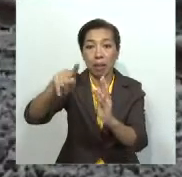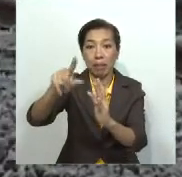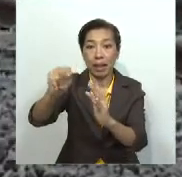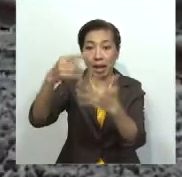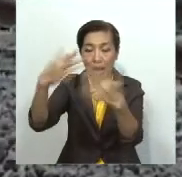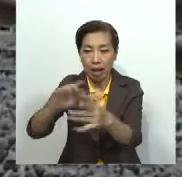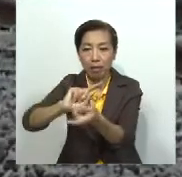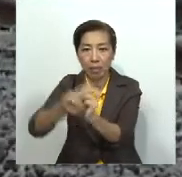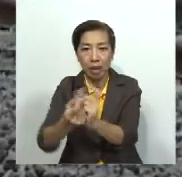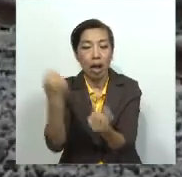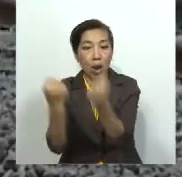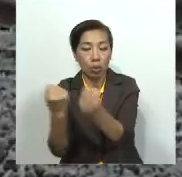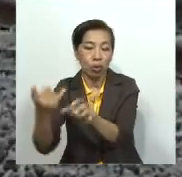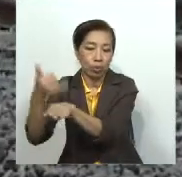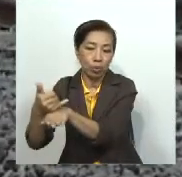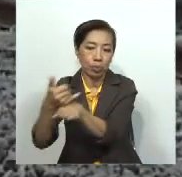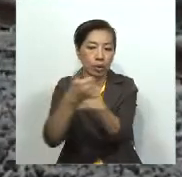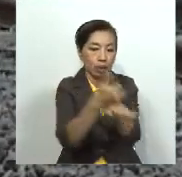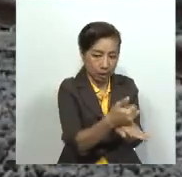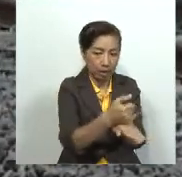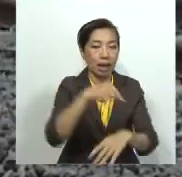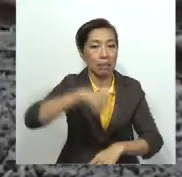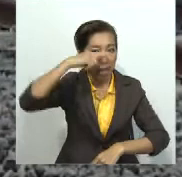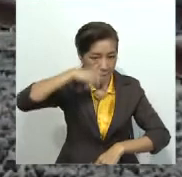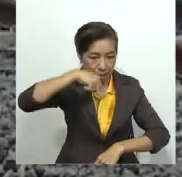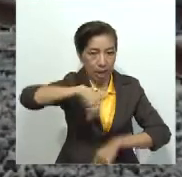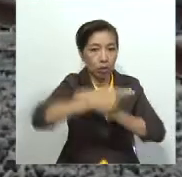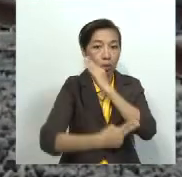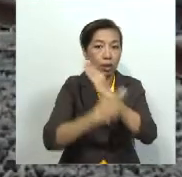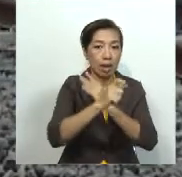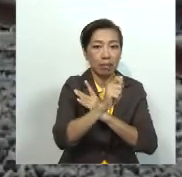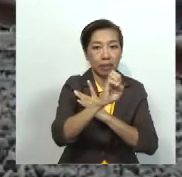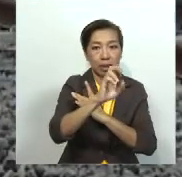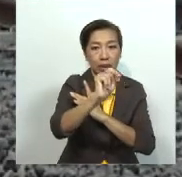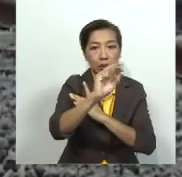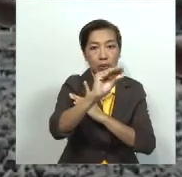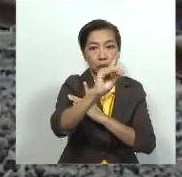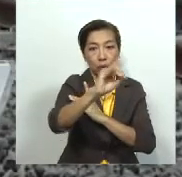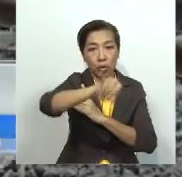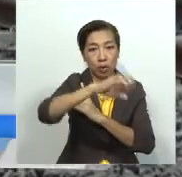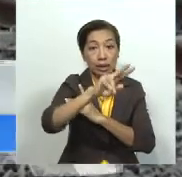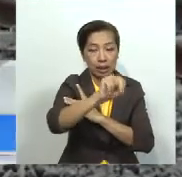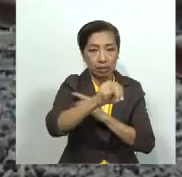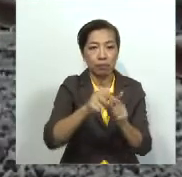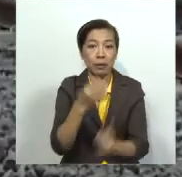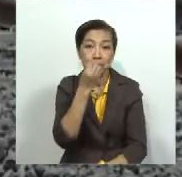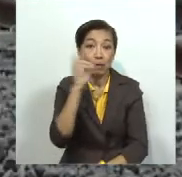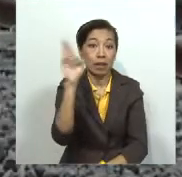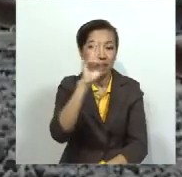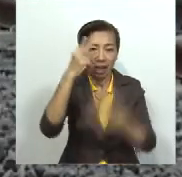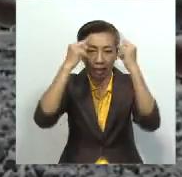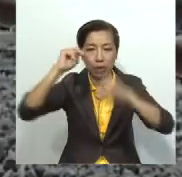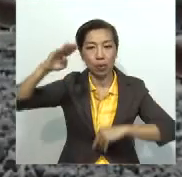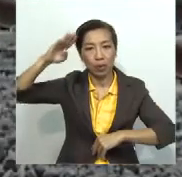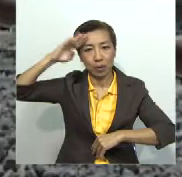มายังโรงแรมอินโดจีนฝั่งอำเภออรัญญประเทศนี่แหละนะครับซึ่งนายกรัฐมนตรีของไทยนั้นเป็นเจ้าภาพในการเลี้ยงอาหารกลางวันเพื่อเป็นเกียรติแ